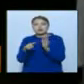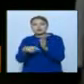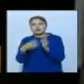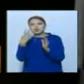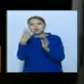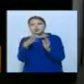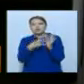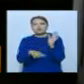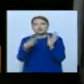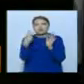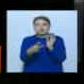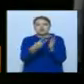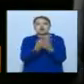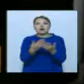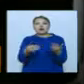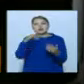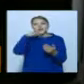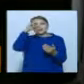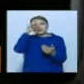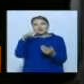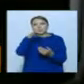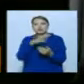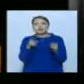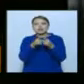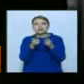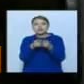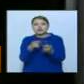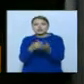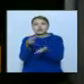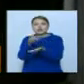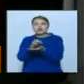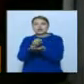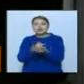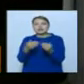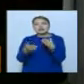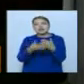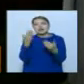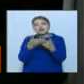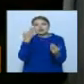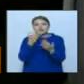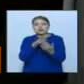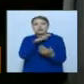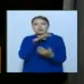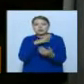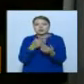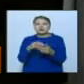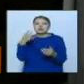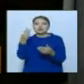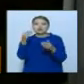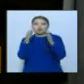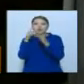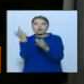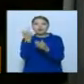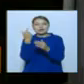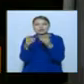449-492. За сдачу в аренду жилого помещения для занятия проституцией понесли административное наказание и собственники жилья по